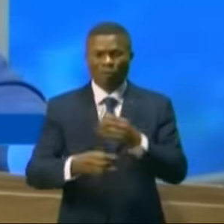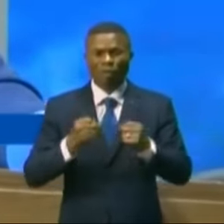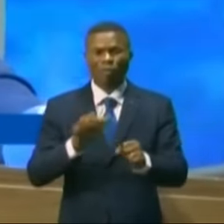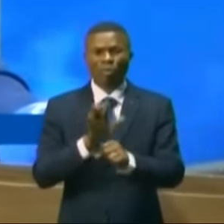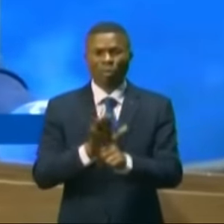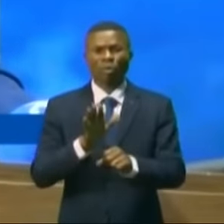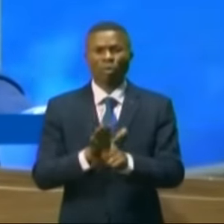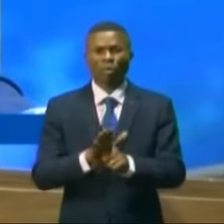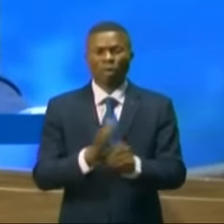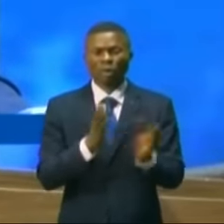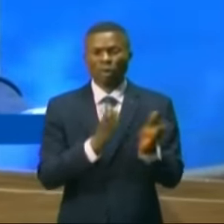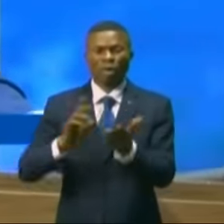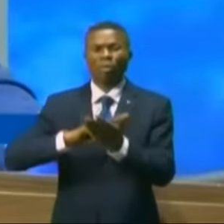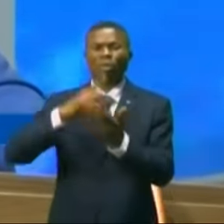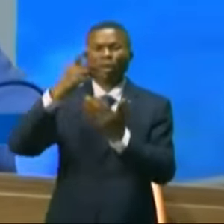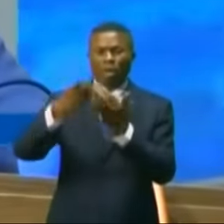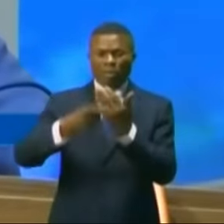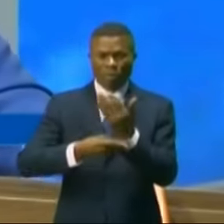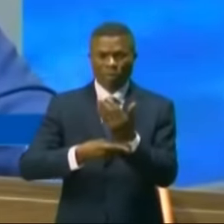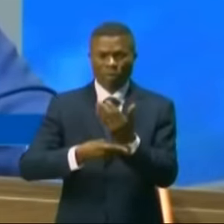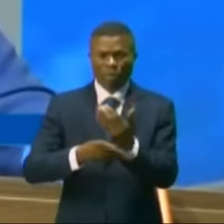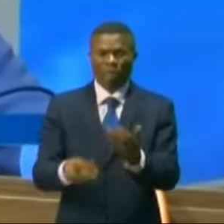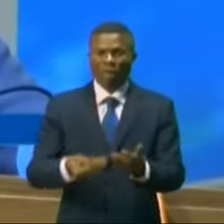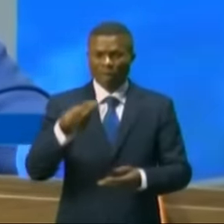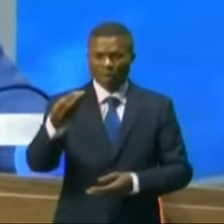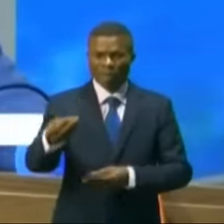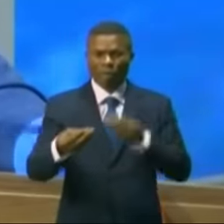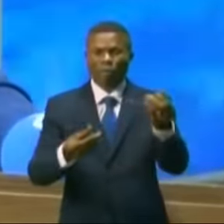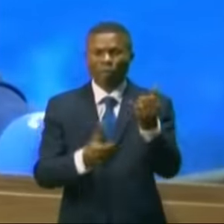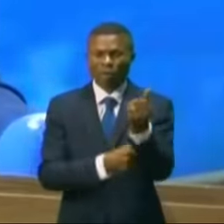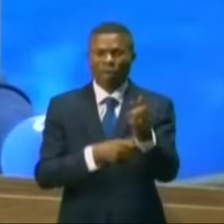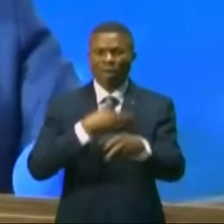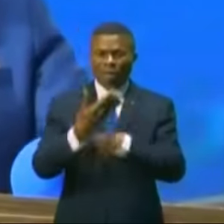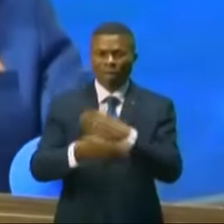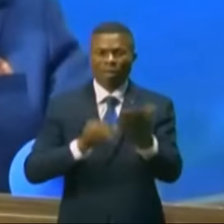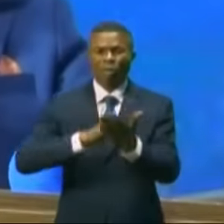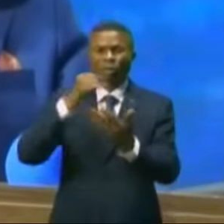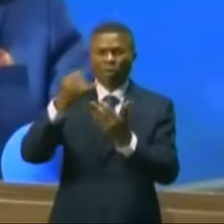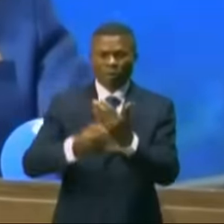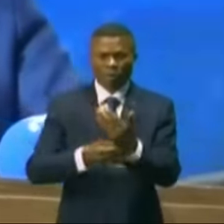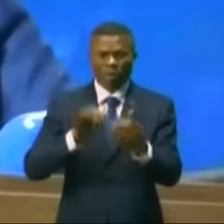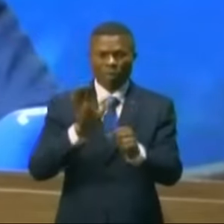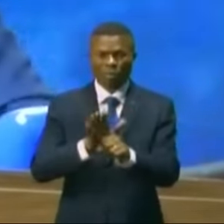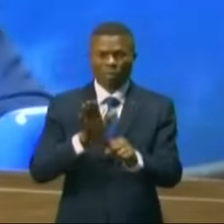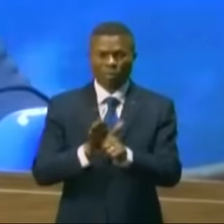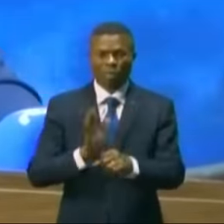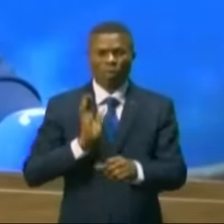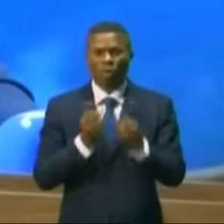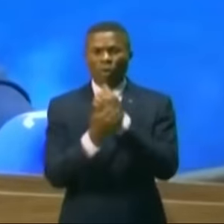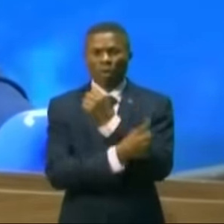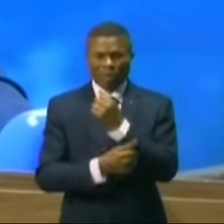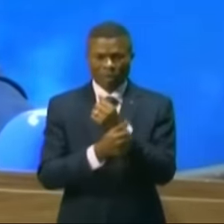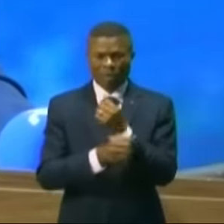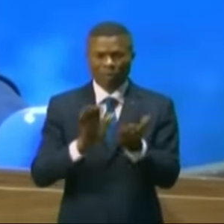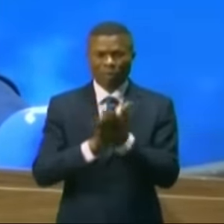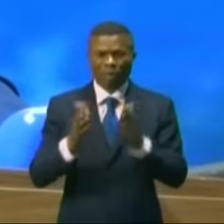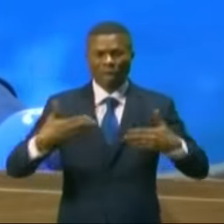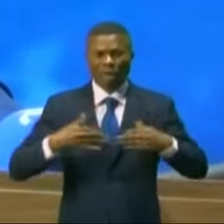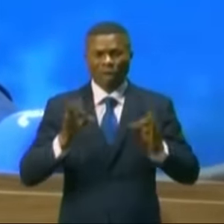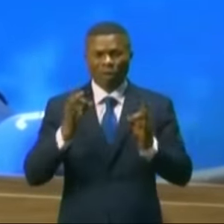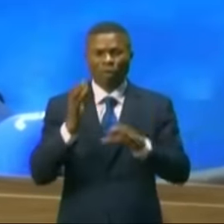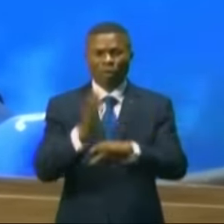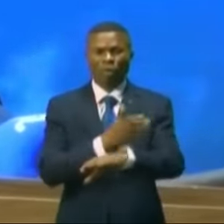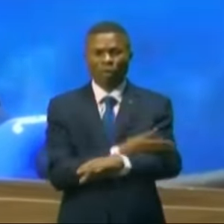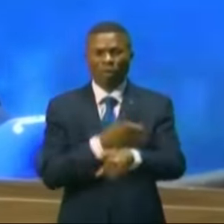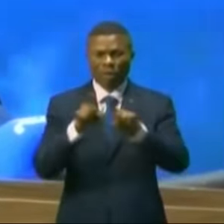pour planifier, financer et réaliser les projets qui feront de notre pays une nouvelle ère de croissance et